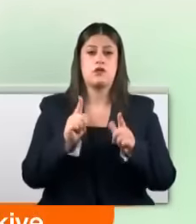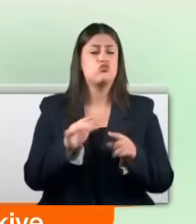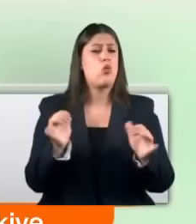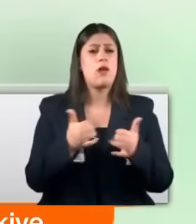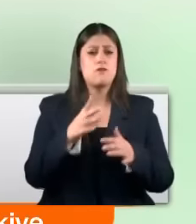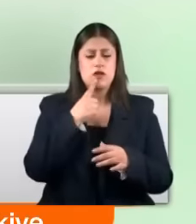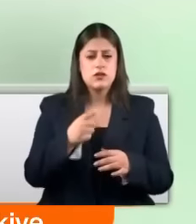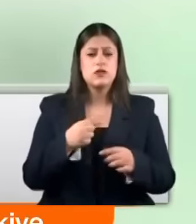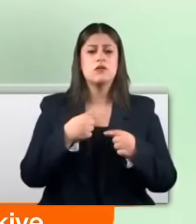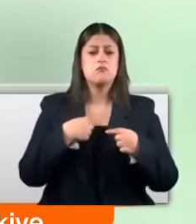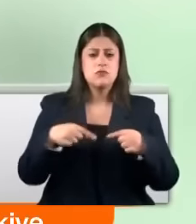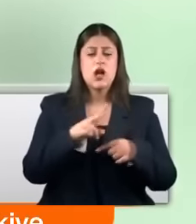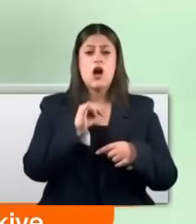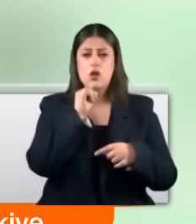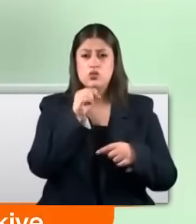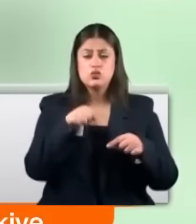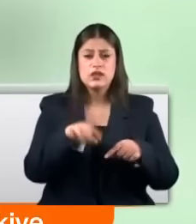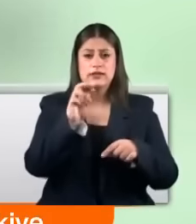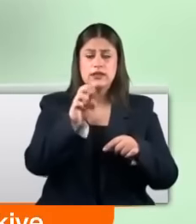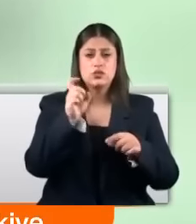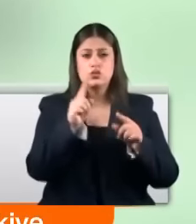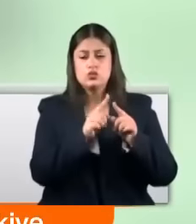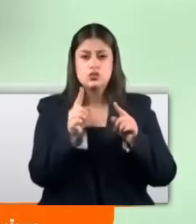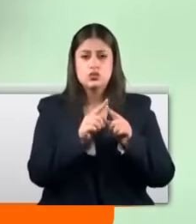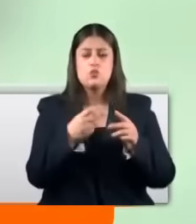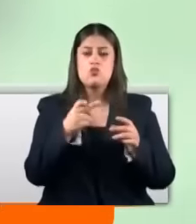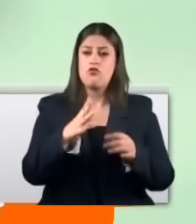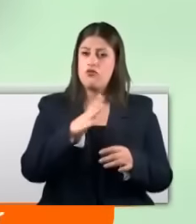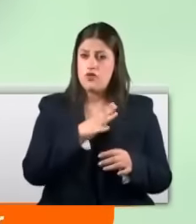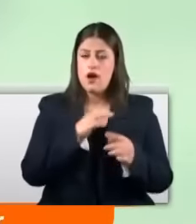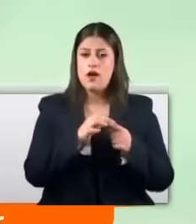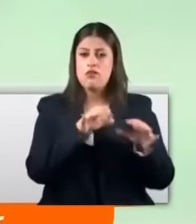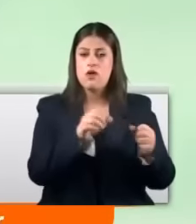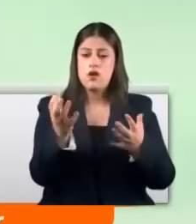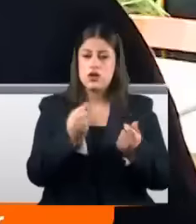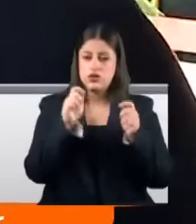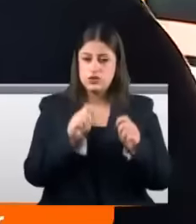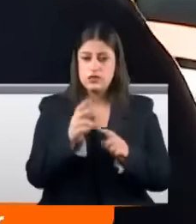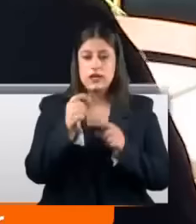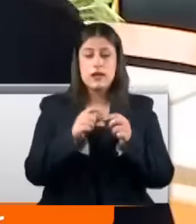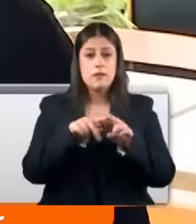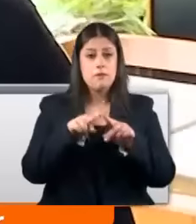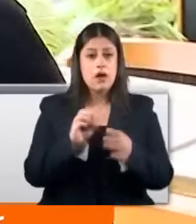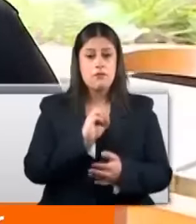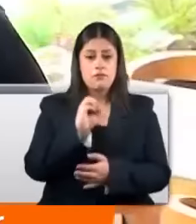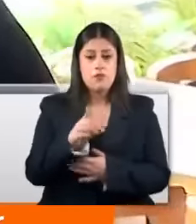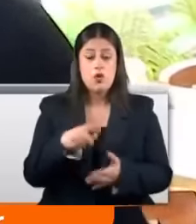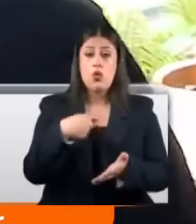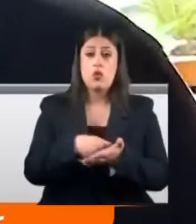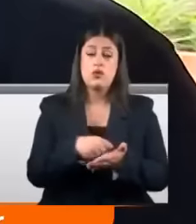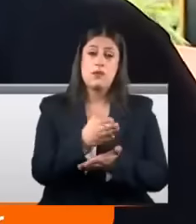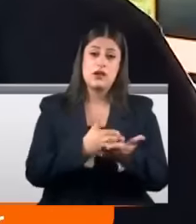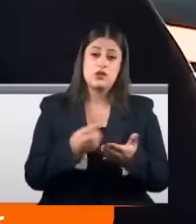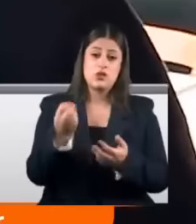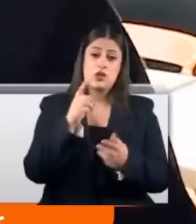Biz dediler size Ağustos'un 8 ve 9'unda boşluk var. Randevu alacağız. İBAN gönderdi. Ödemenin yarısını atmanız gerekiyor dedi.